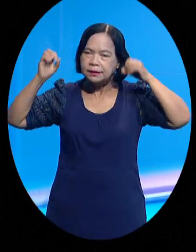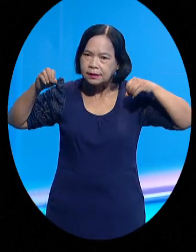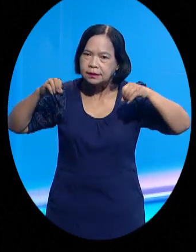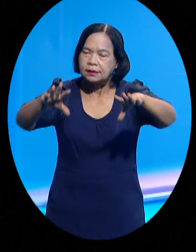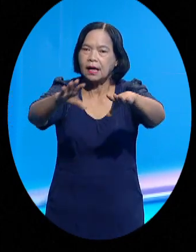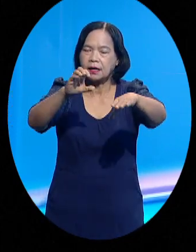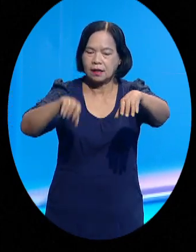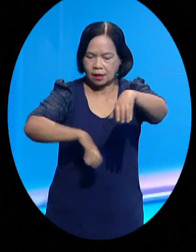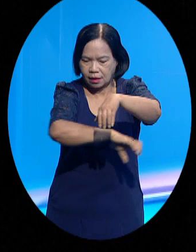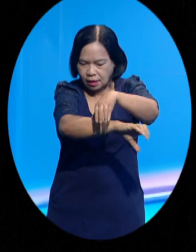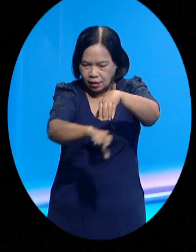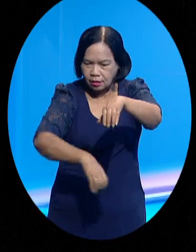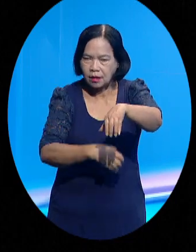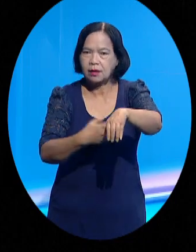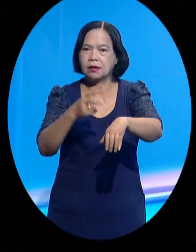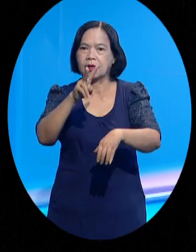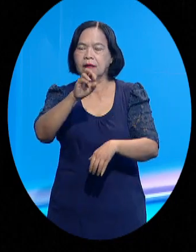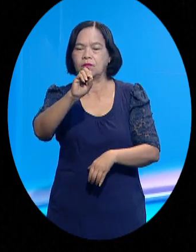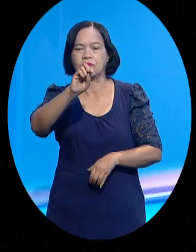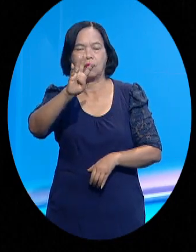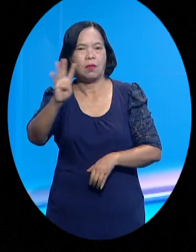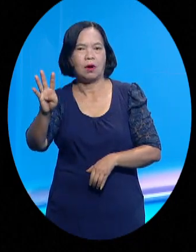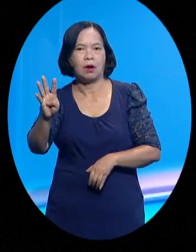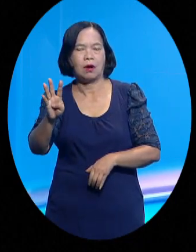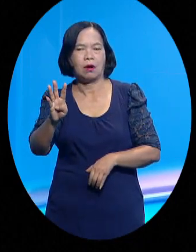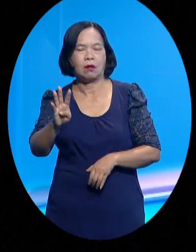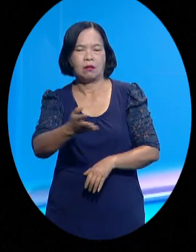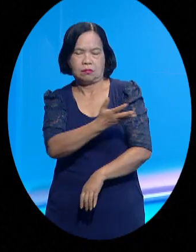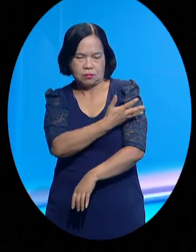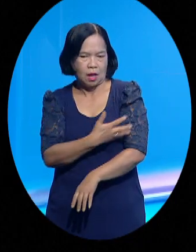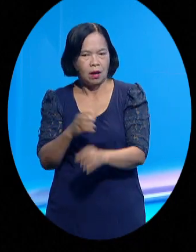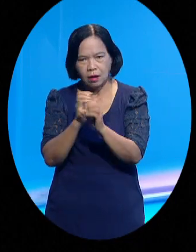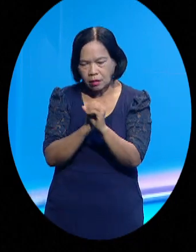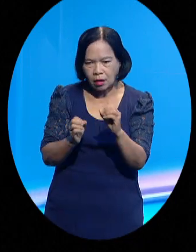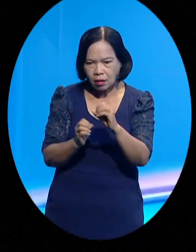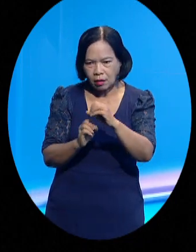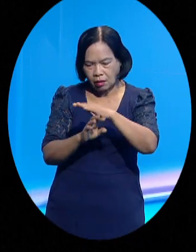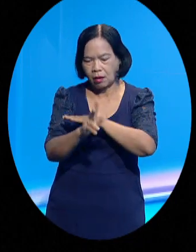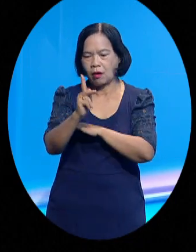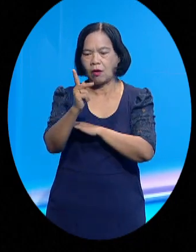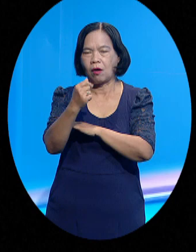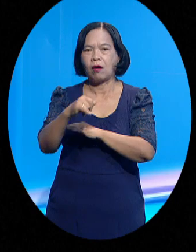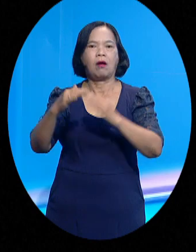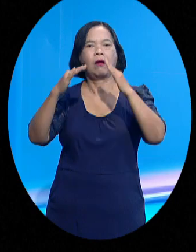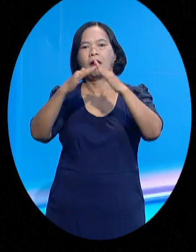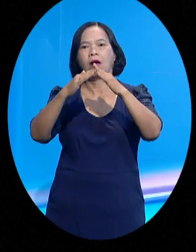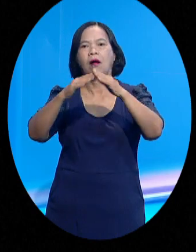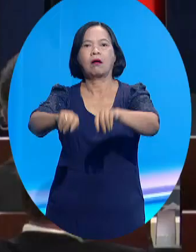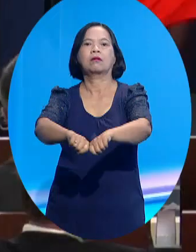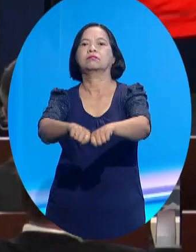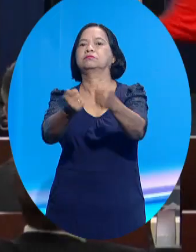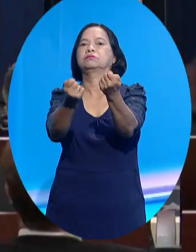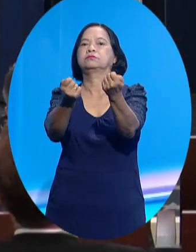Nga tuyên bố sáp nhập vào năm 2014 dù không có thương vong nhưng vụ việc khiến một kho đạn dược và một tòa nhà dân sự bị hư